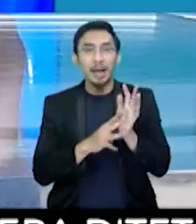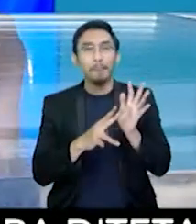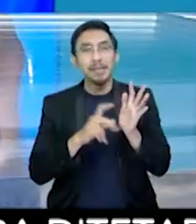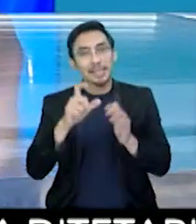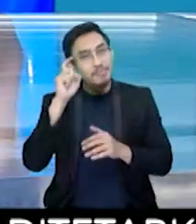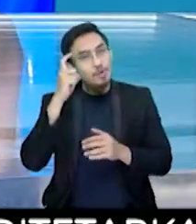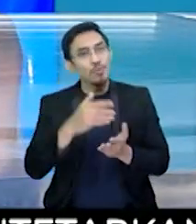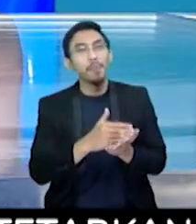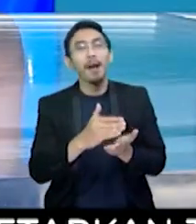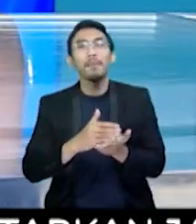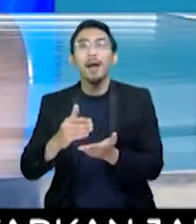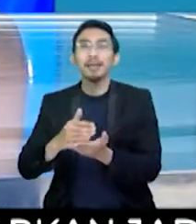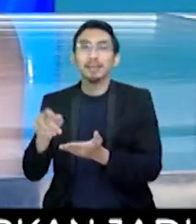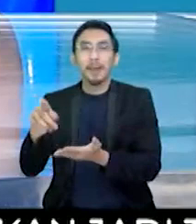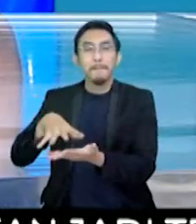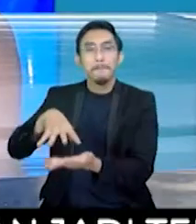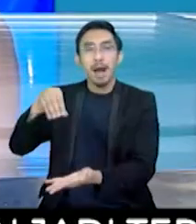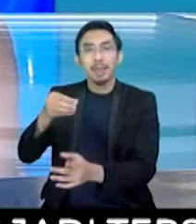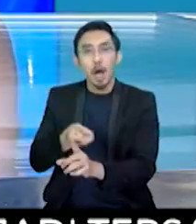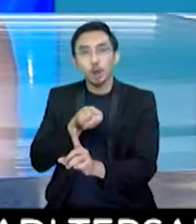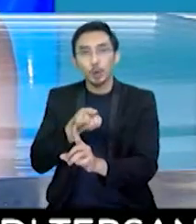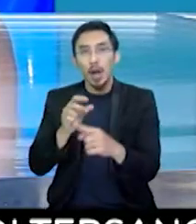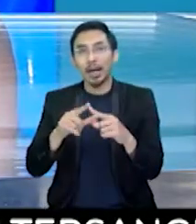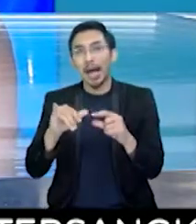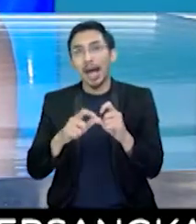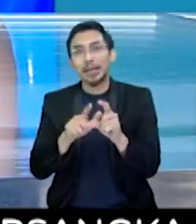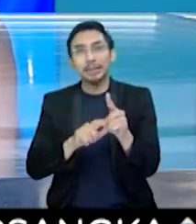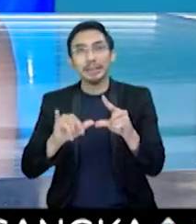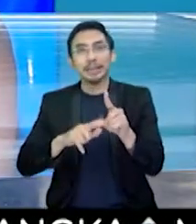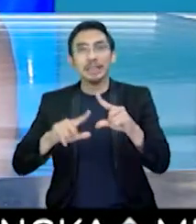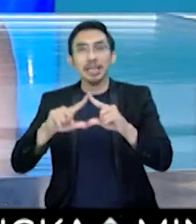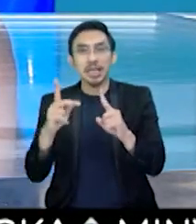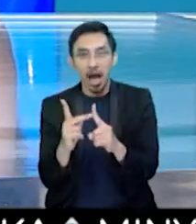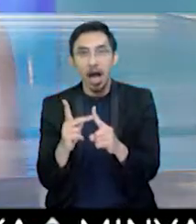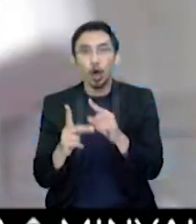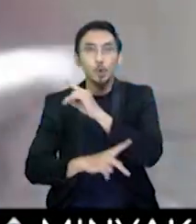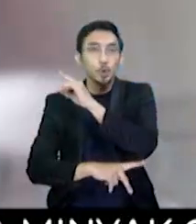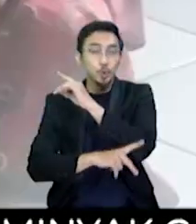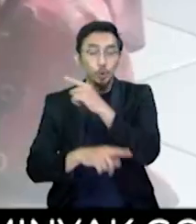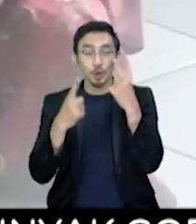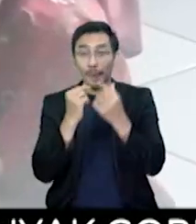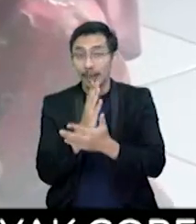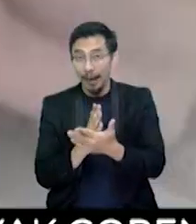berbagi kebaikan untuk Panti Asuhan Asia di Purwosari, Kudus, Jawa Tengah.